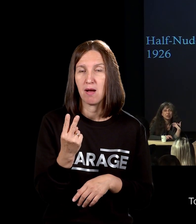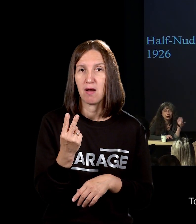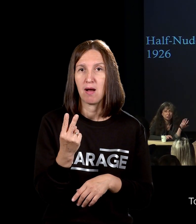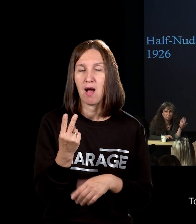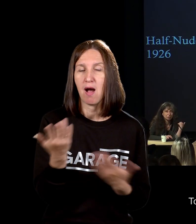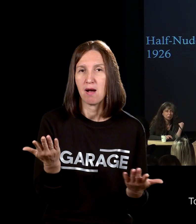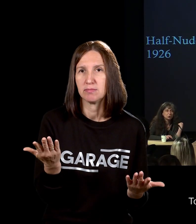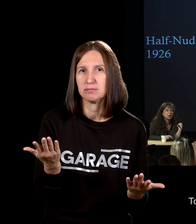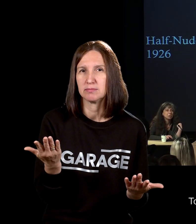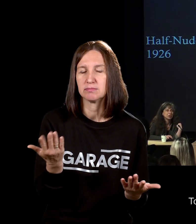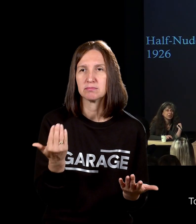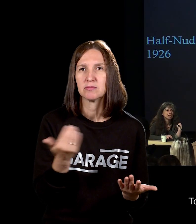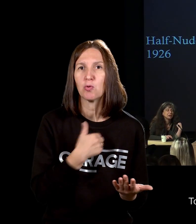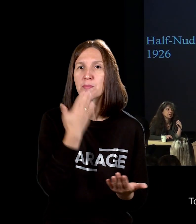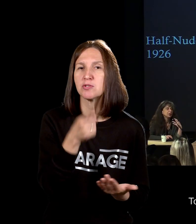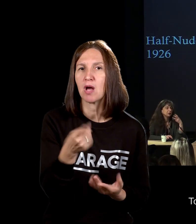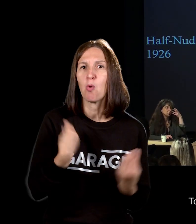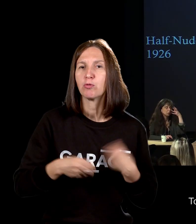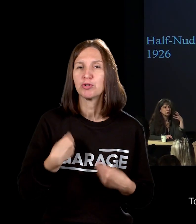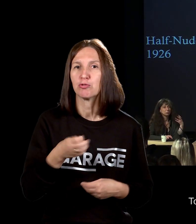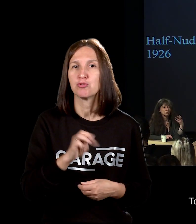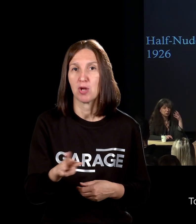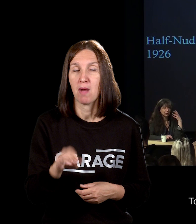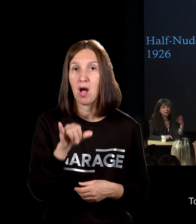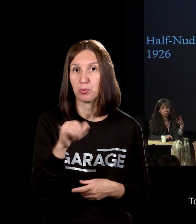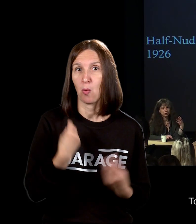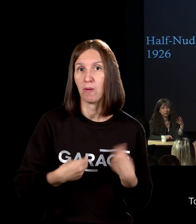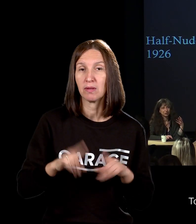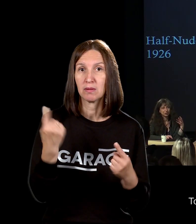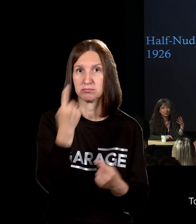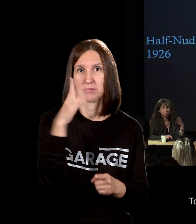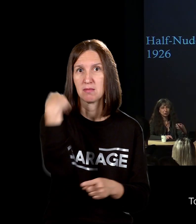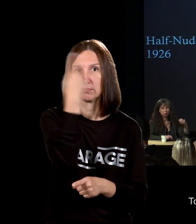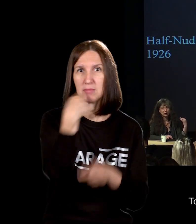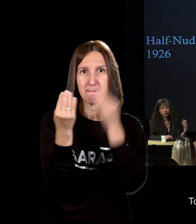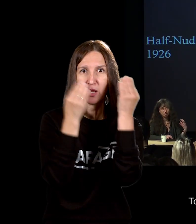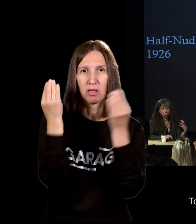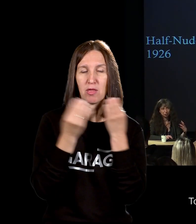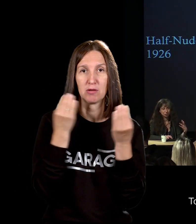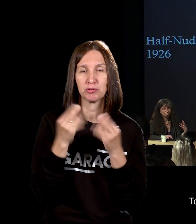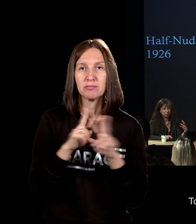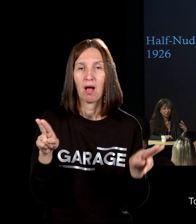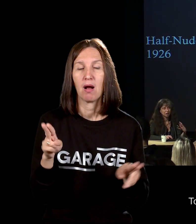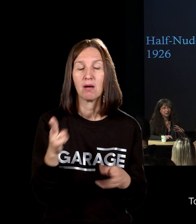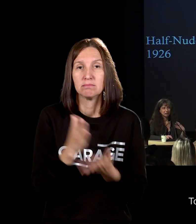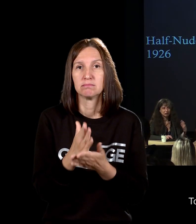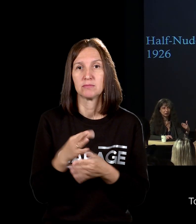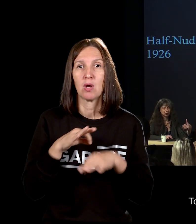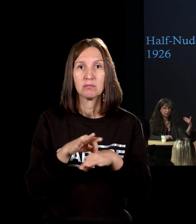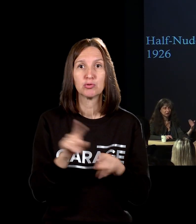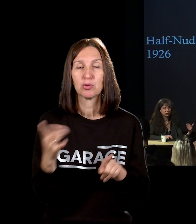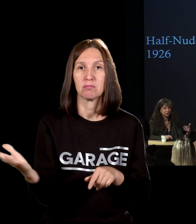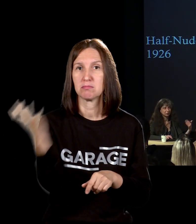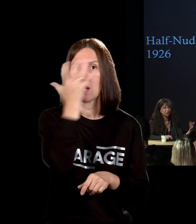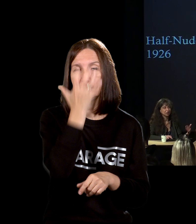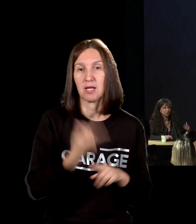которая, где она, чем она одета, да, она одета только макияжем на лице, вот той маской, которую она носит, и